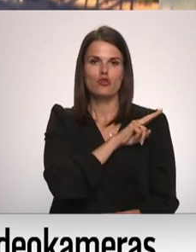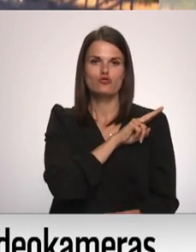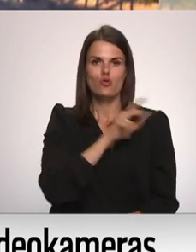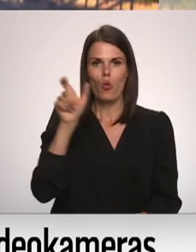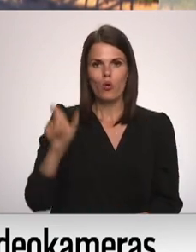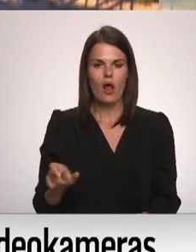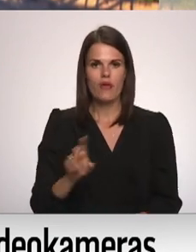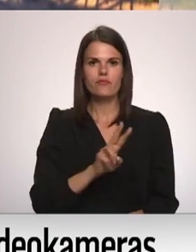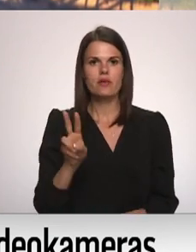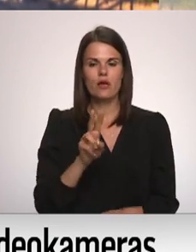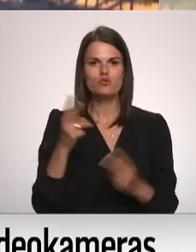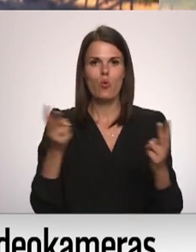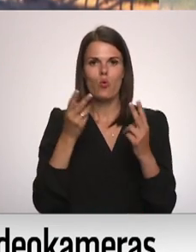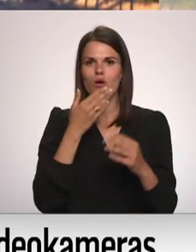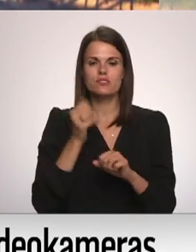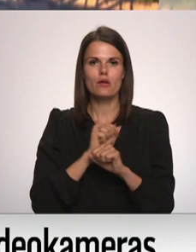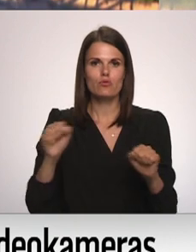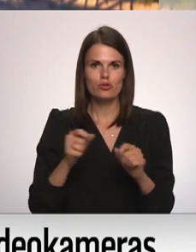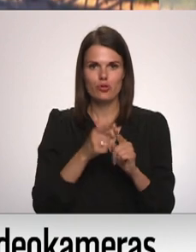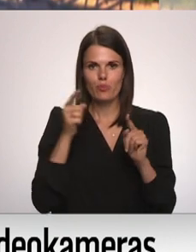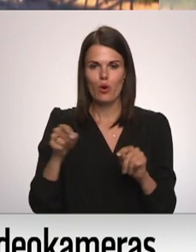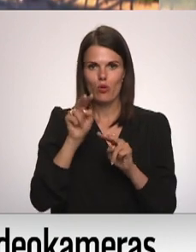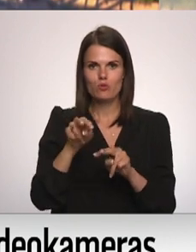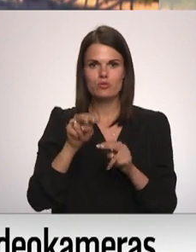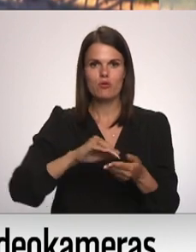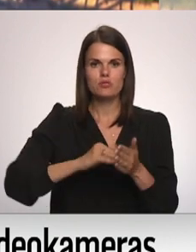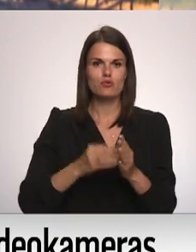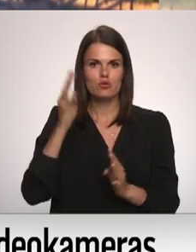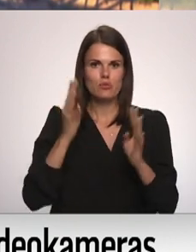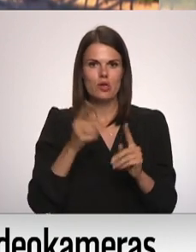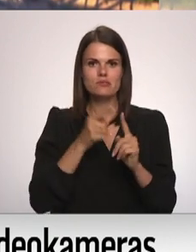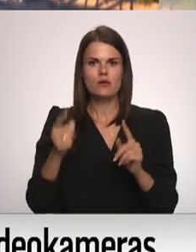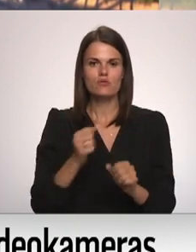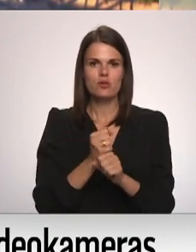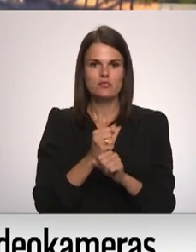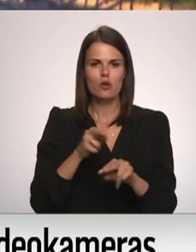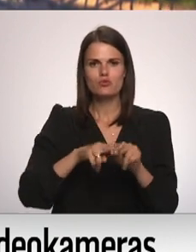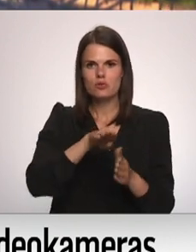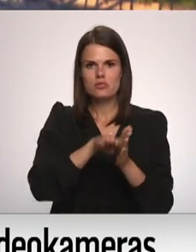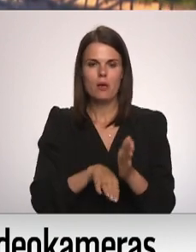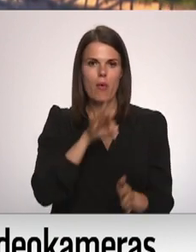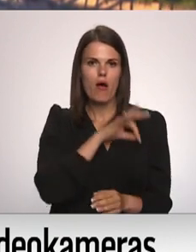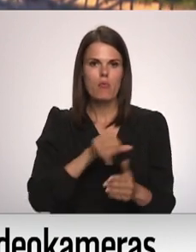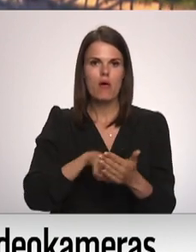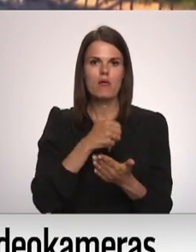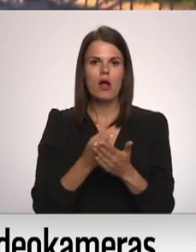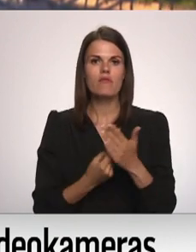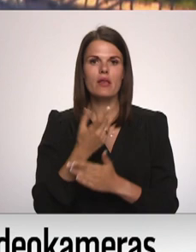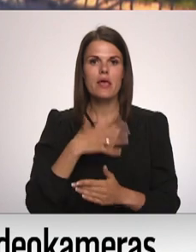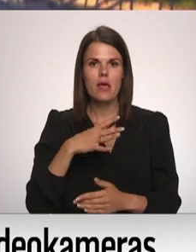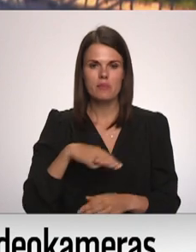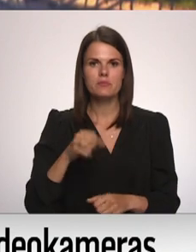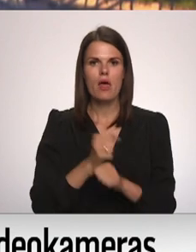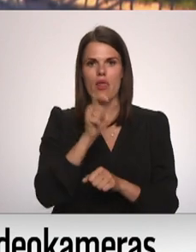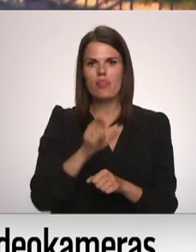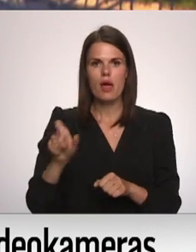uguns nedrošajā periodā uzraug situāciju mežos. Sezonas darbs un zemais atalgojums ir galvenie iemesli, kāpēc šim amatam darbiniekus